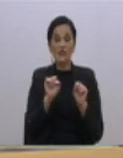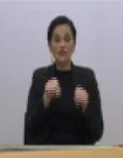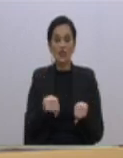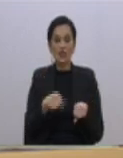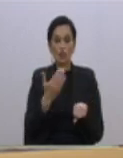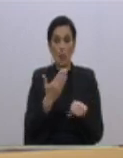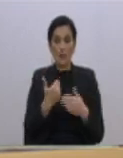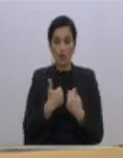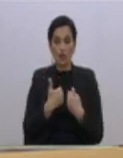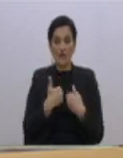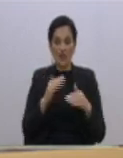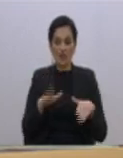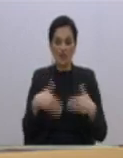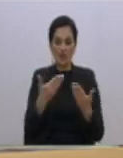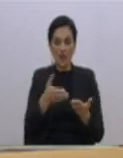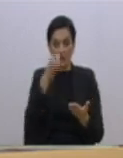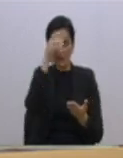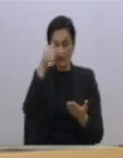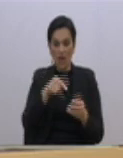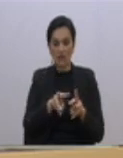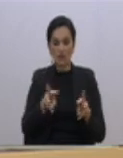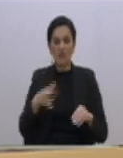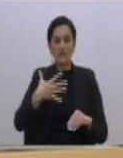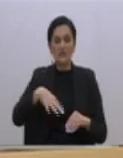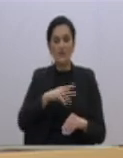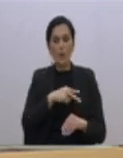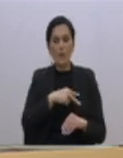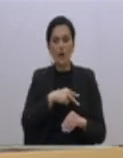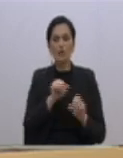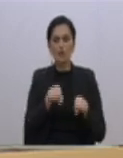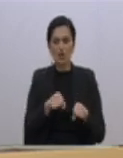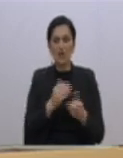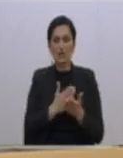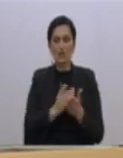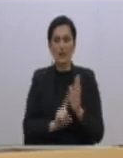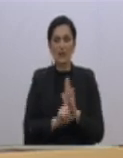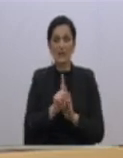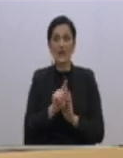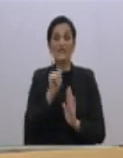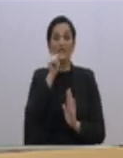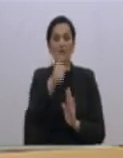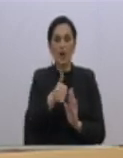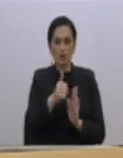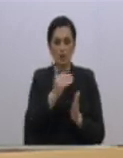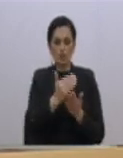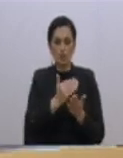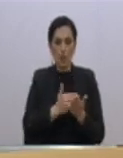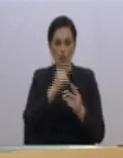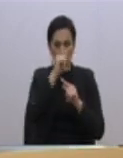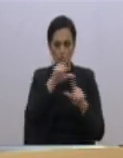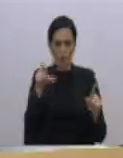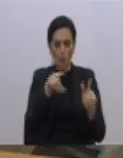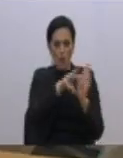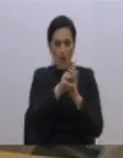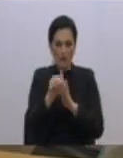რომელსაც ჩვენ თავაზობთ განათლების სამინისტროს და საქართველოს პარლამენტს, შესაძლებელია დაიწყოს ხვალვე ამ პროგრამის სკოლებში დანერგვა.